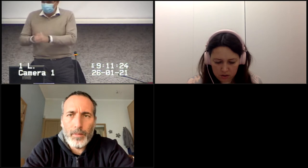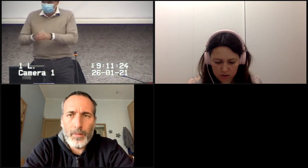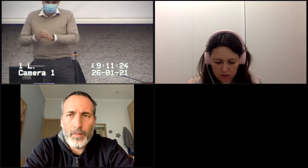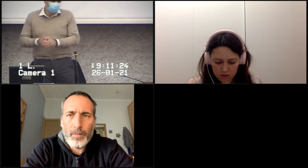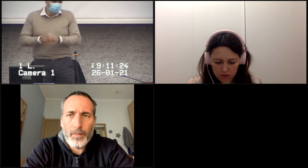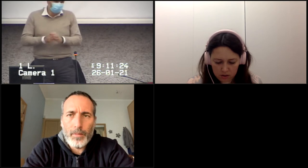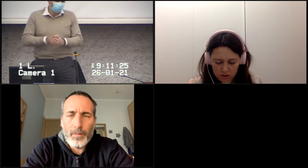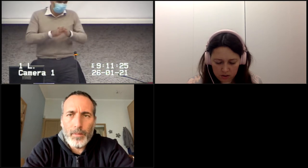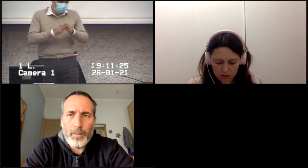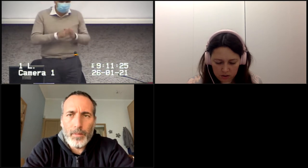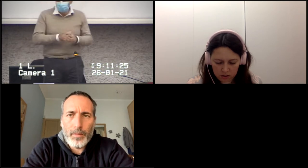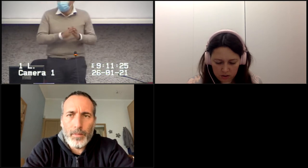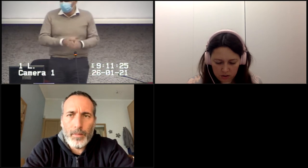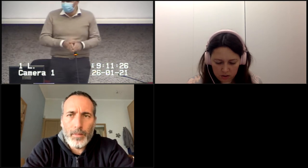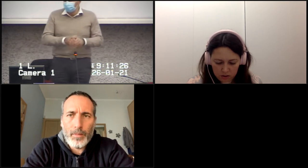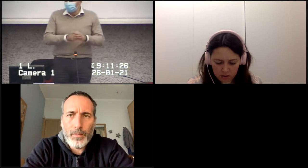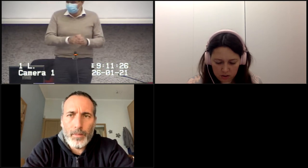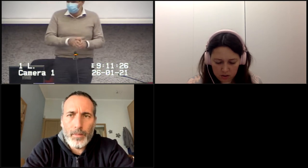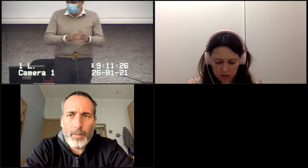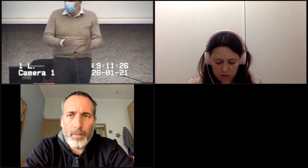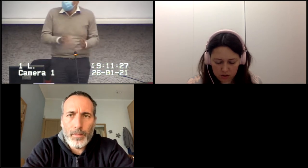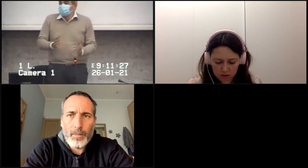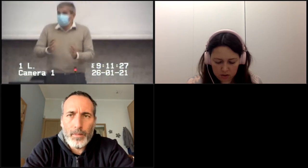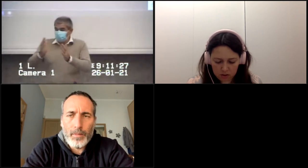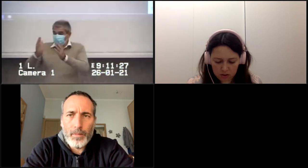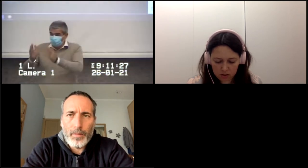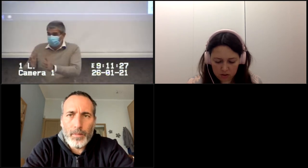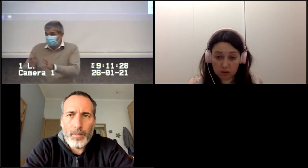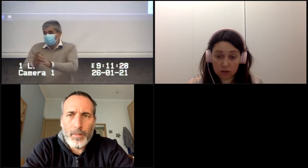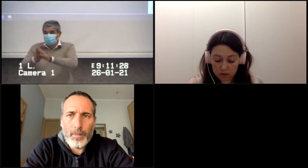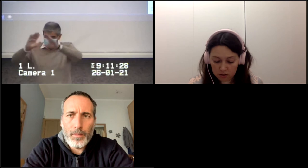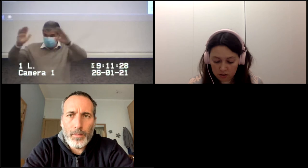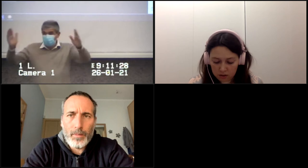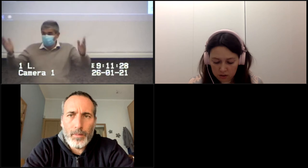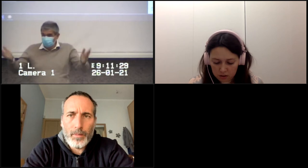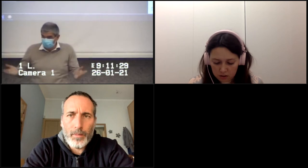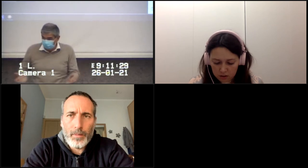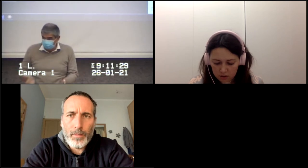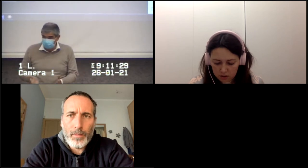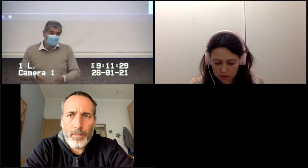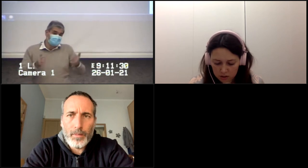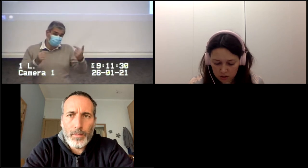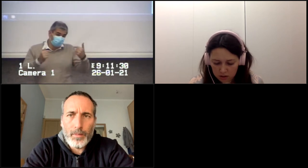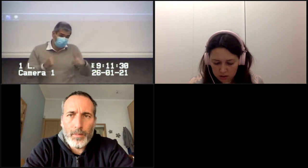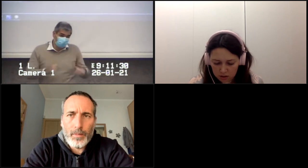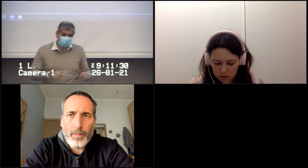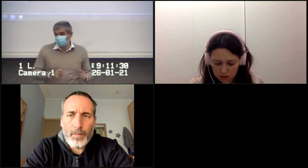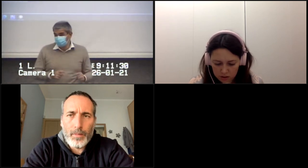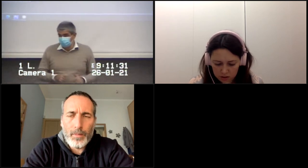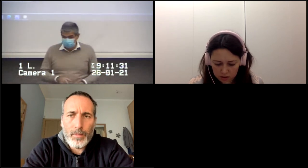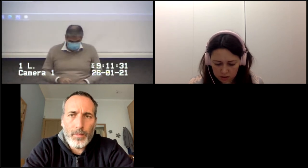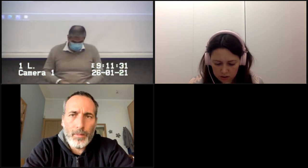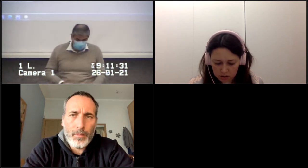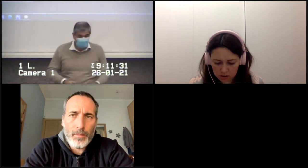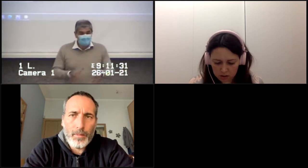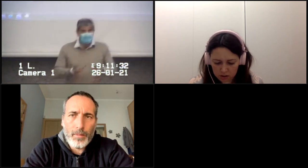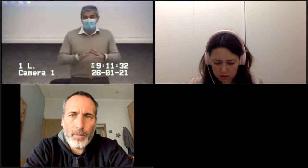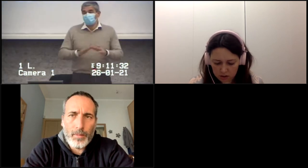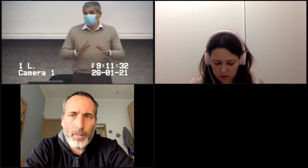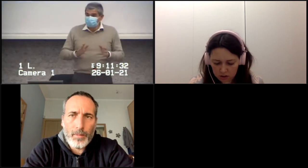intervento da parte dei singoli, delle singole realtà territoriali, di darne comunicazione per tenere il monitoraggio sull'applicazione della